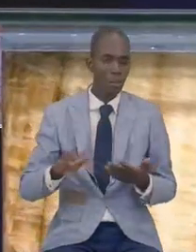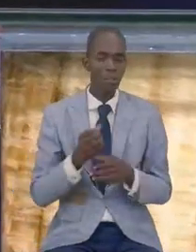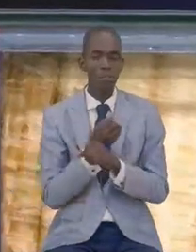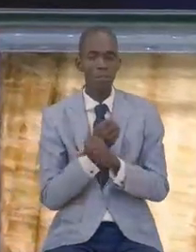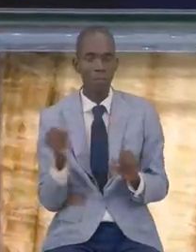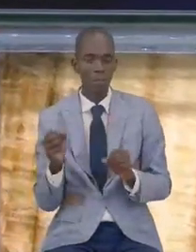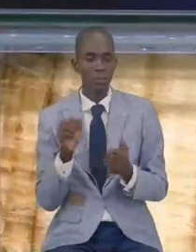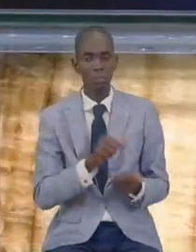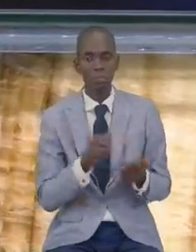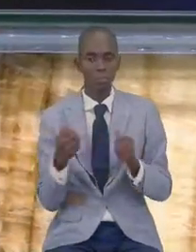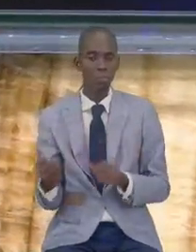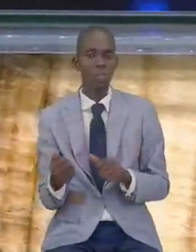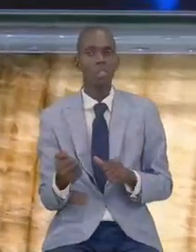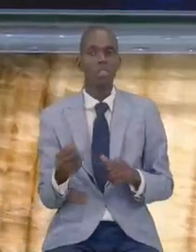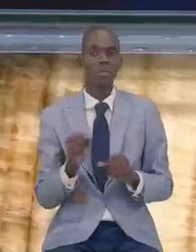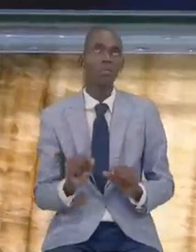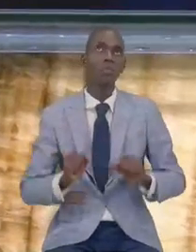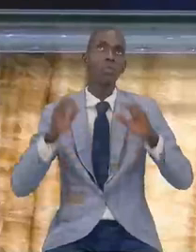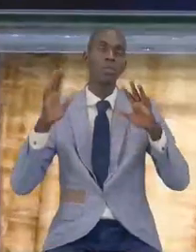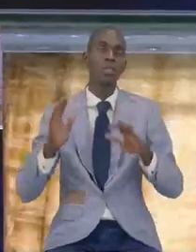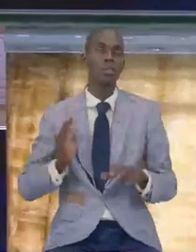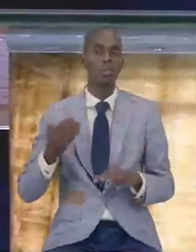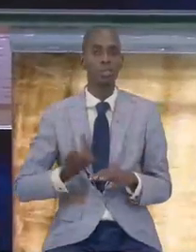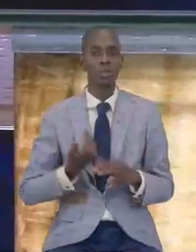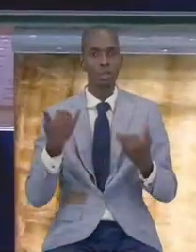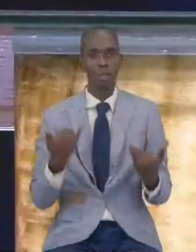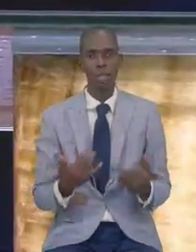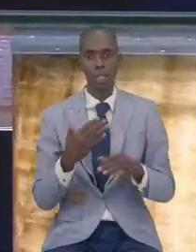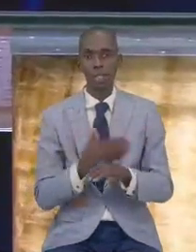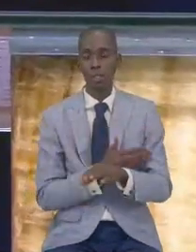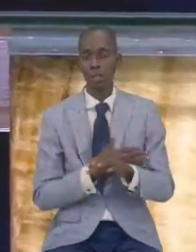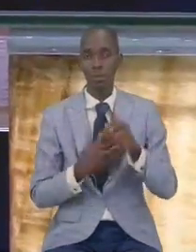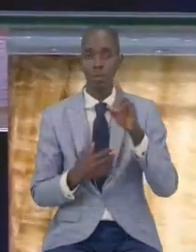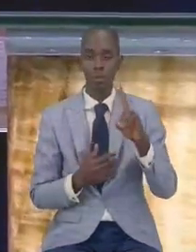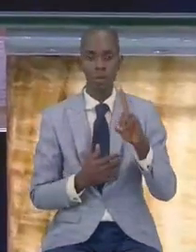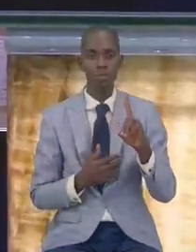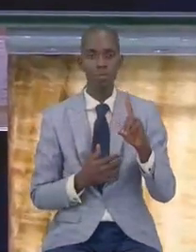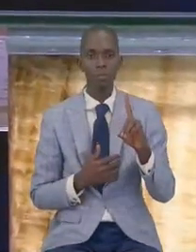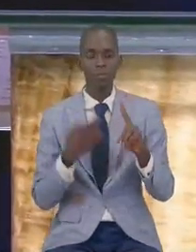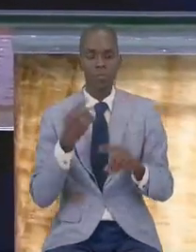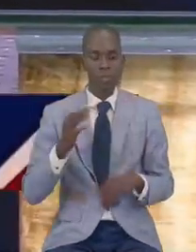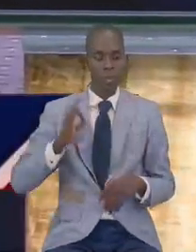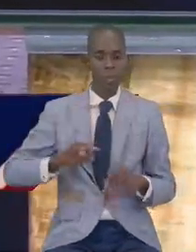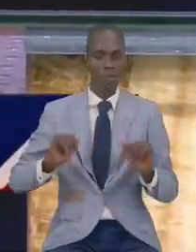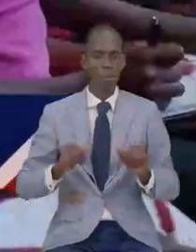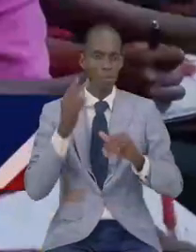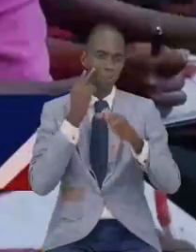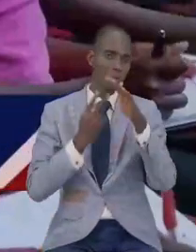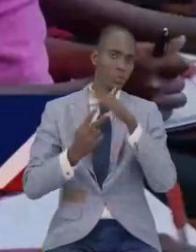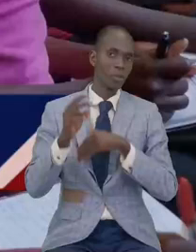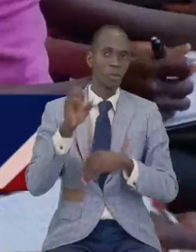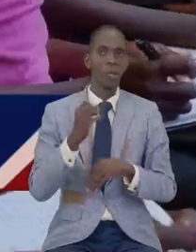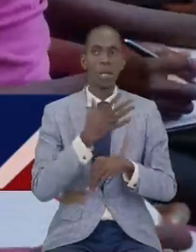soumis. Et des gens, des âmes abandonnées au Seigneur. Numéro 1 ici, c'est la vision et